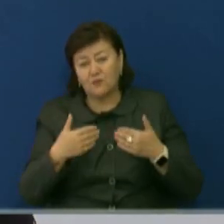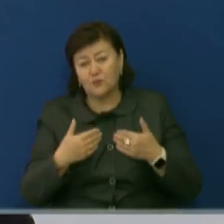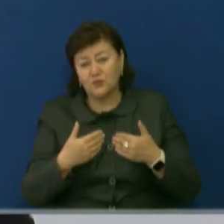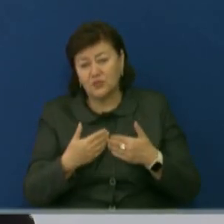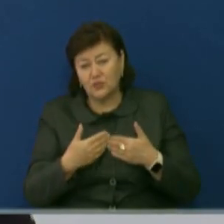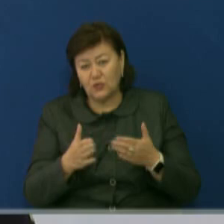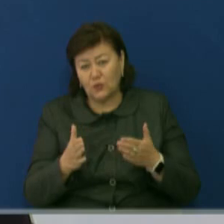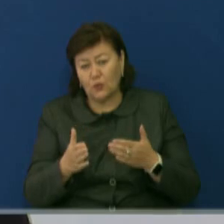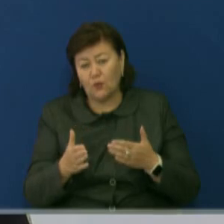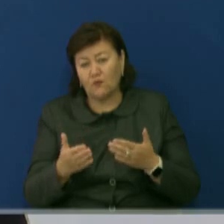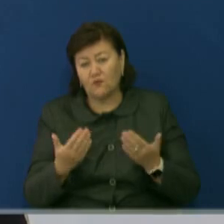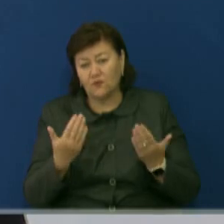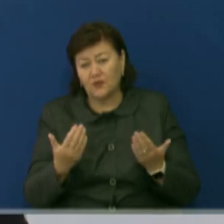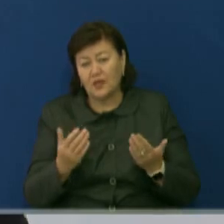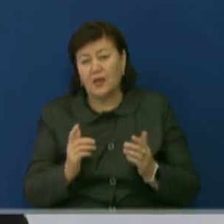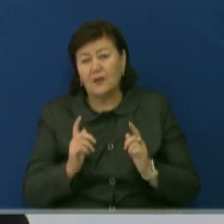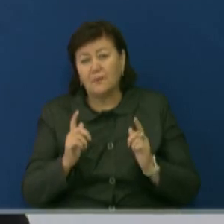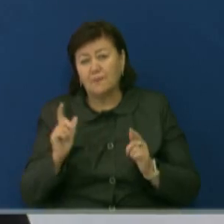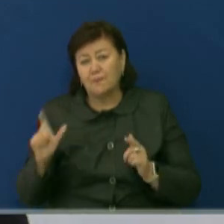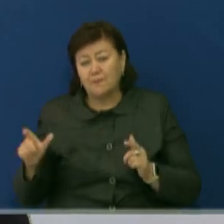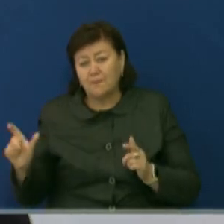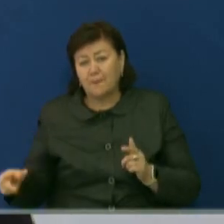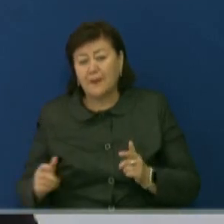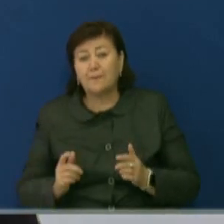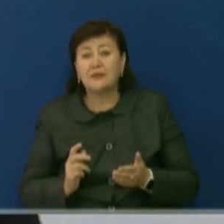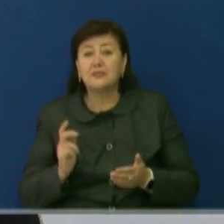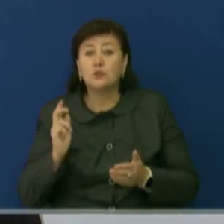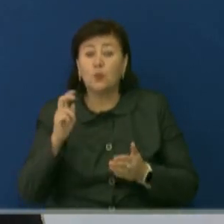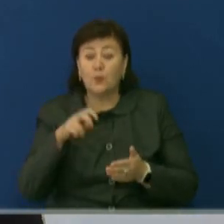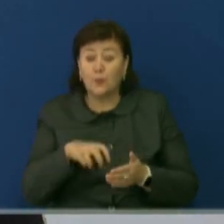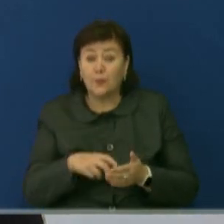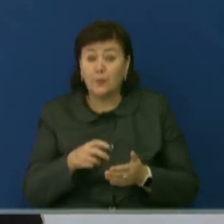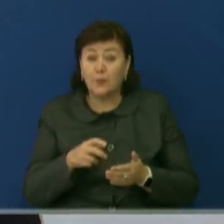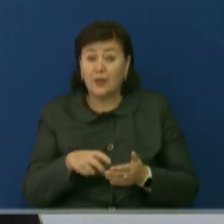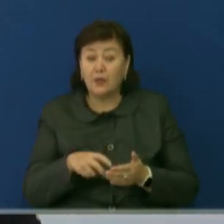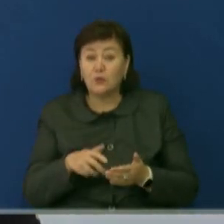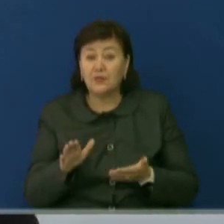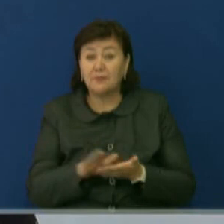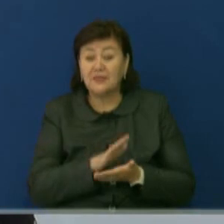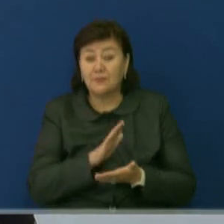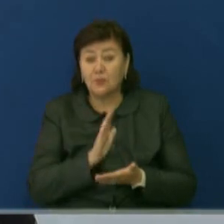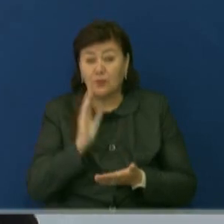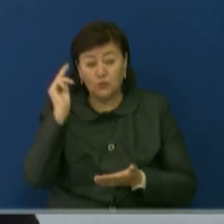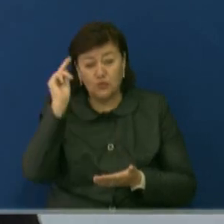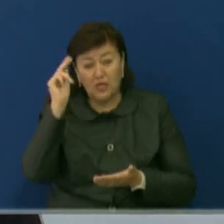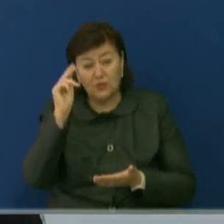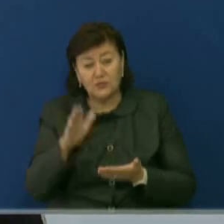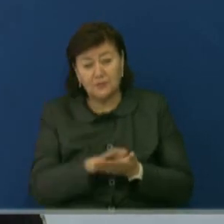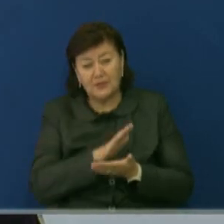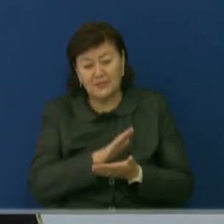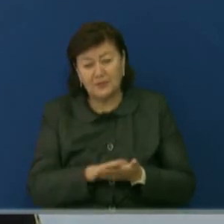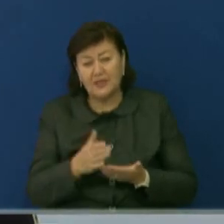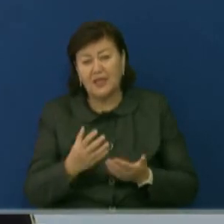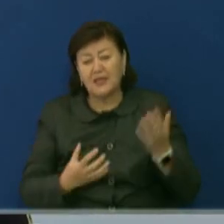этого интерната поступают в высшее учебное заведение именно на грант. Это хорошие достижения, хорошие показатели, причем на